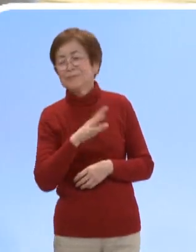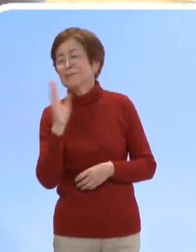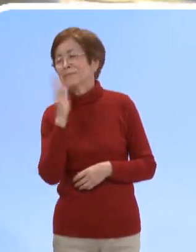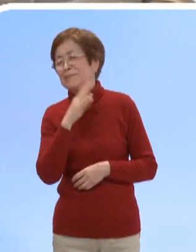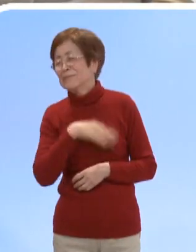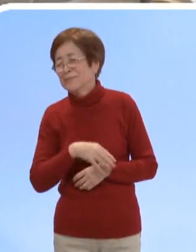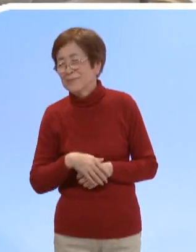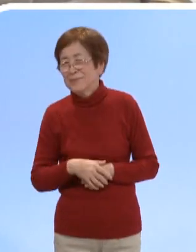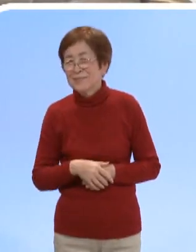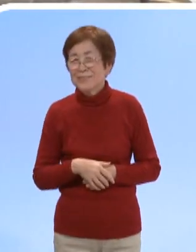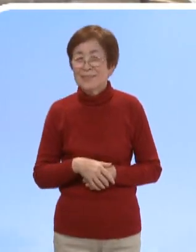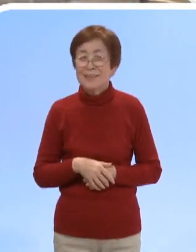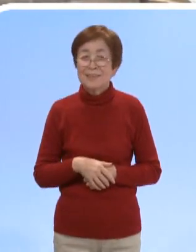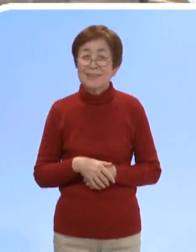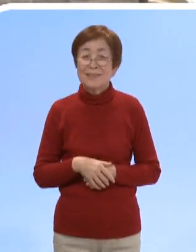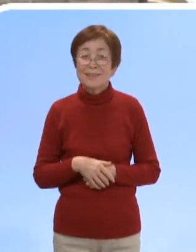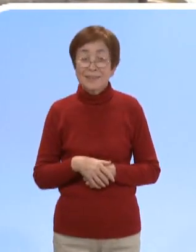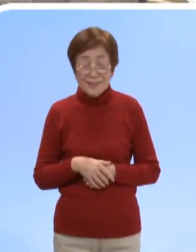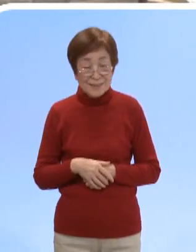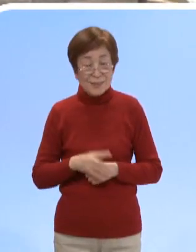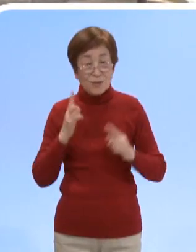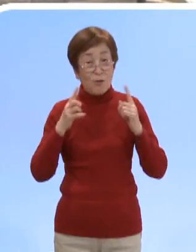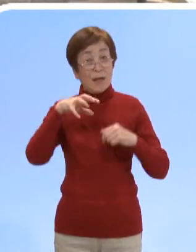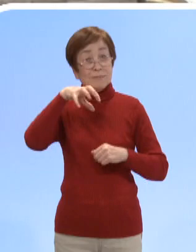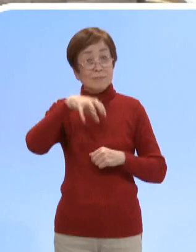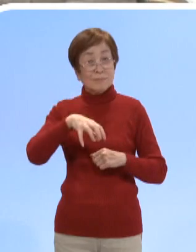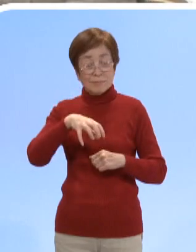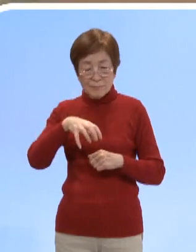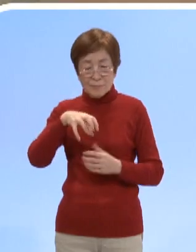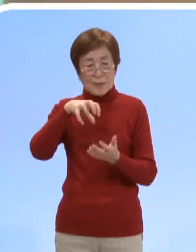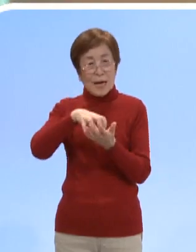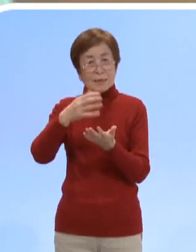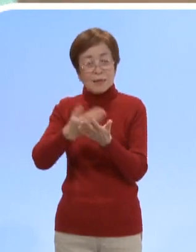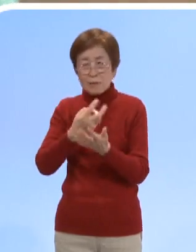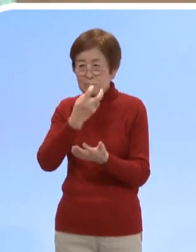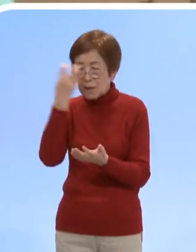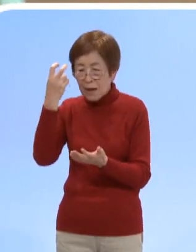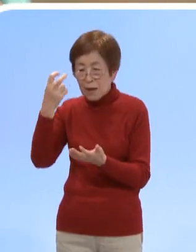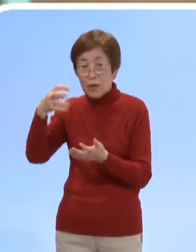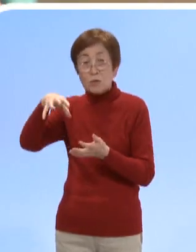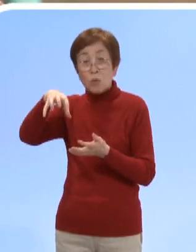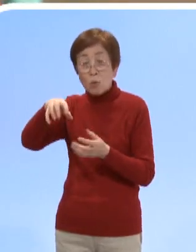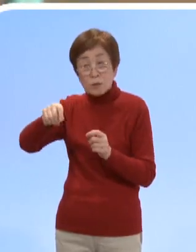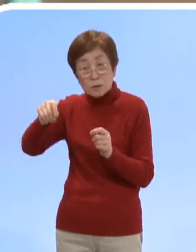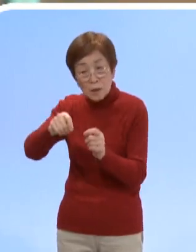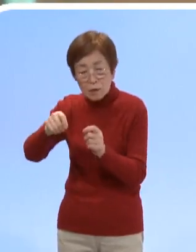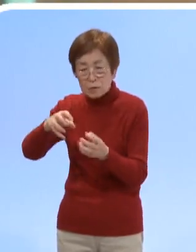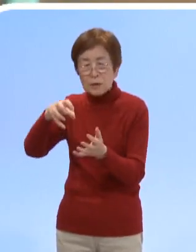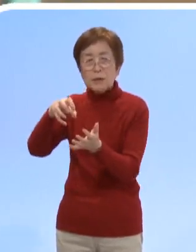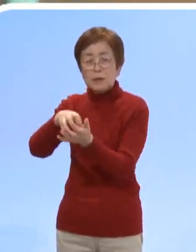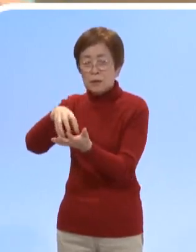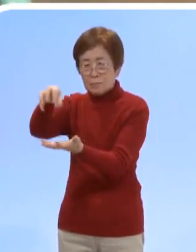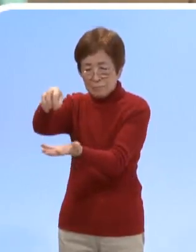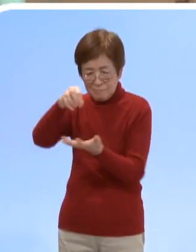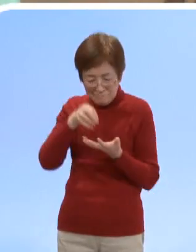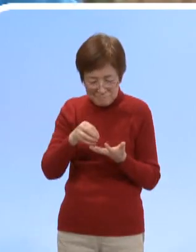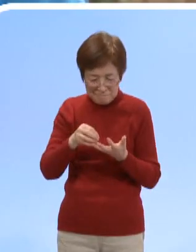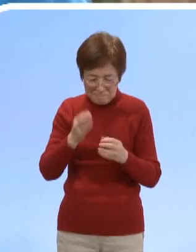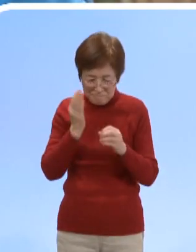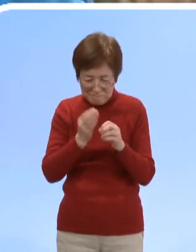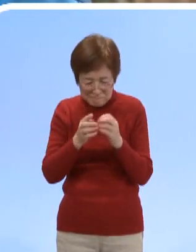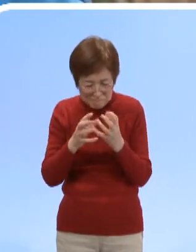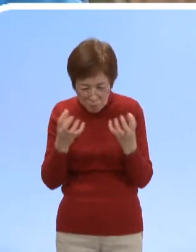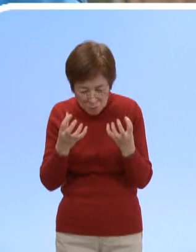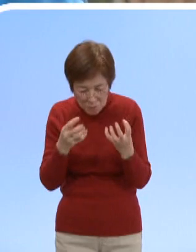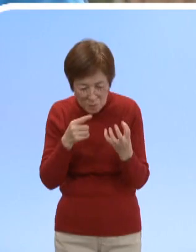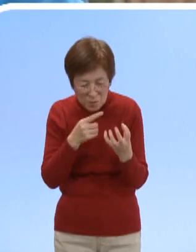恐竜やってたんですか。 そうや。 公園では化石が発見された近くの石を使った化石発掘体験ができるんです